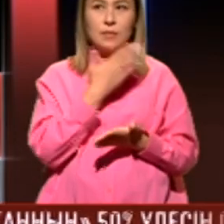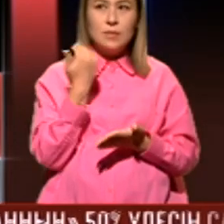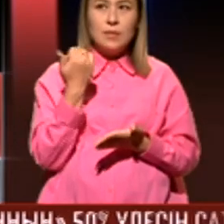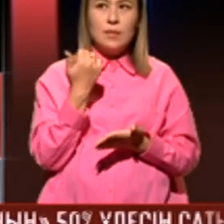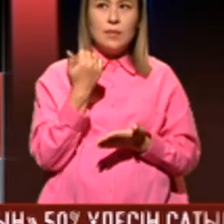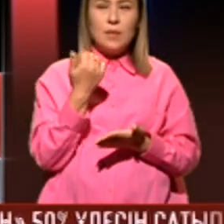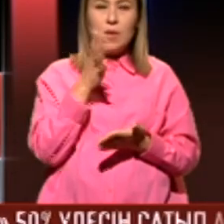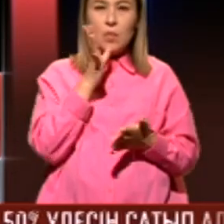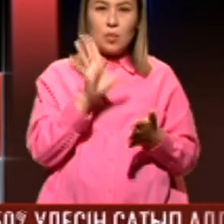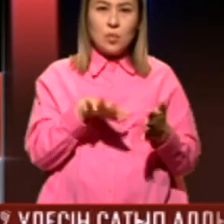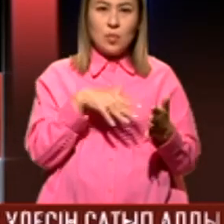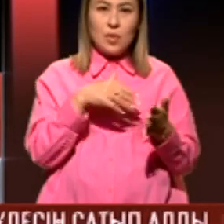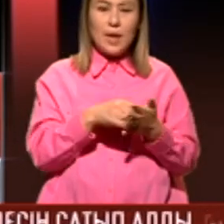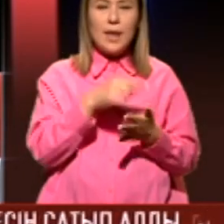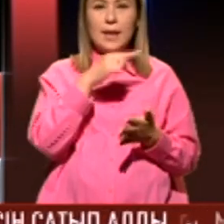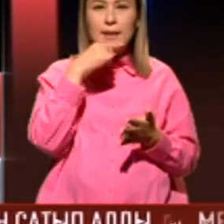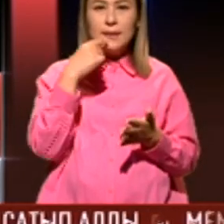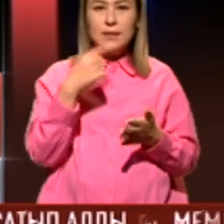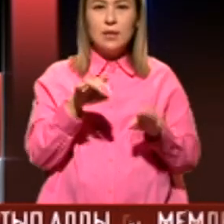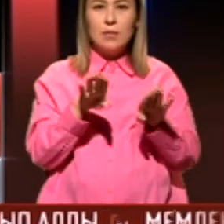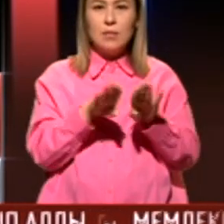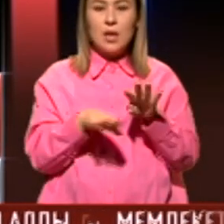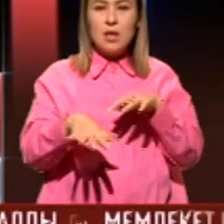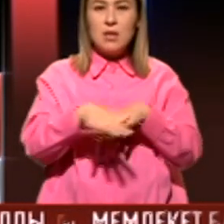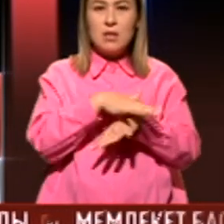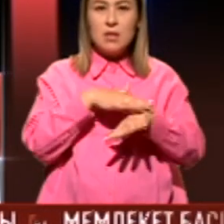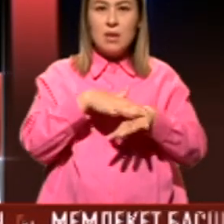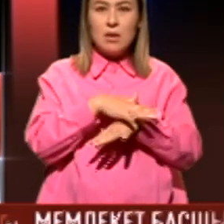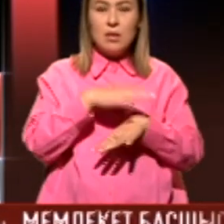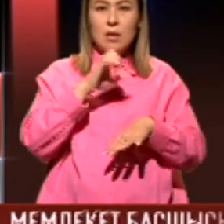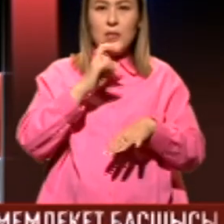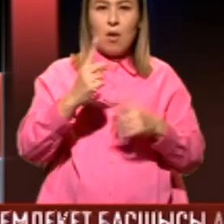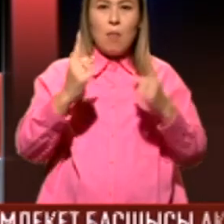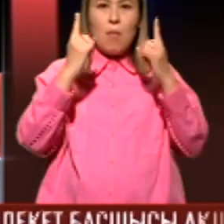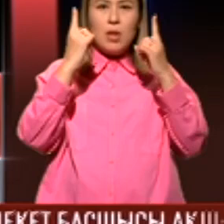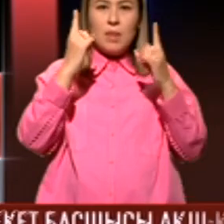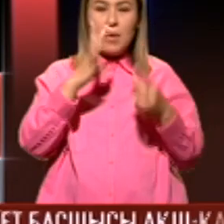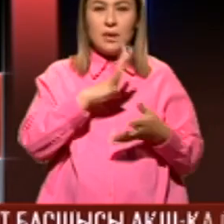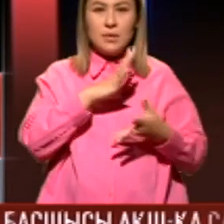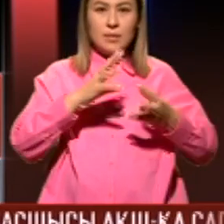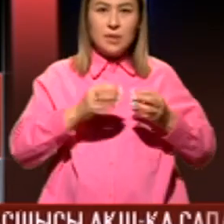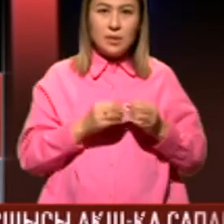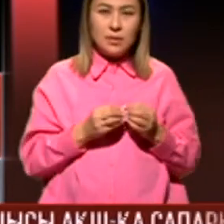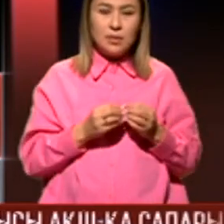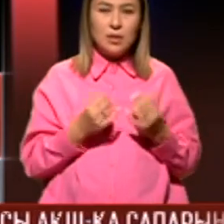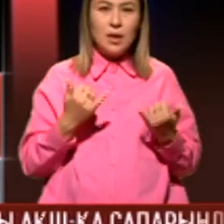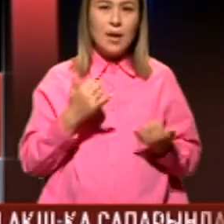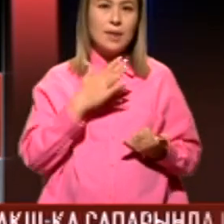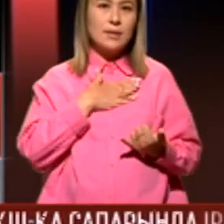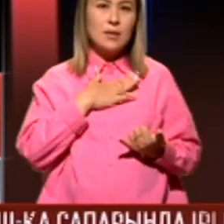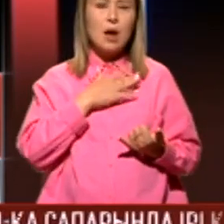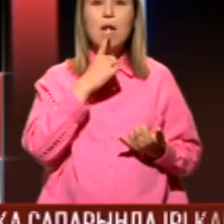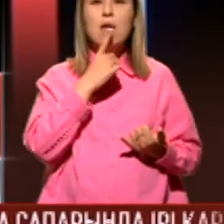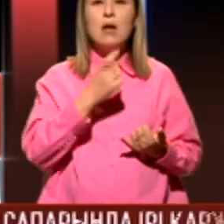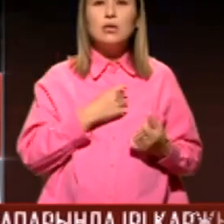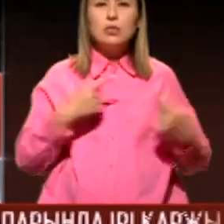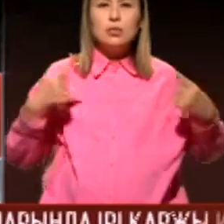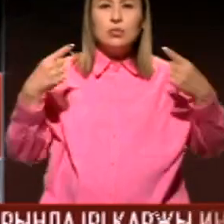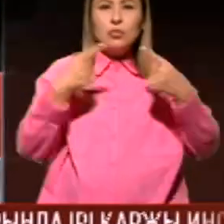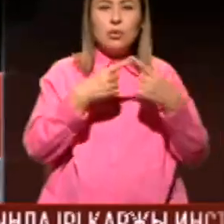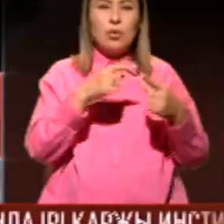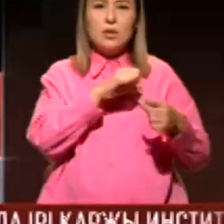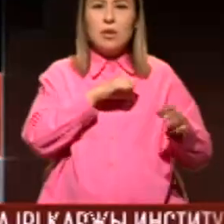білесіздер, осы уақытқа дейін Ресей дәл осы нарықта саяси монополист ретінде танылып келген еді. Қазір біздің әскерлеріміз қаншалықты